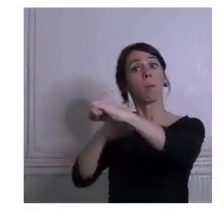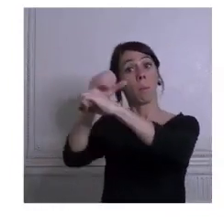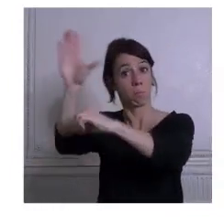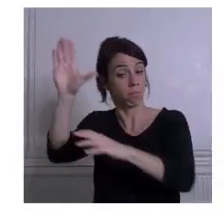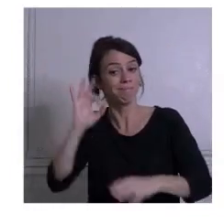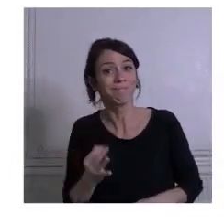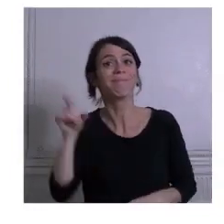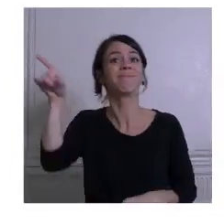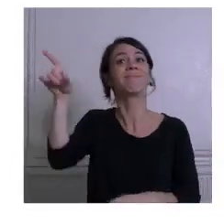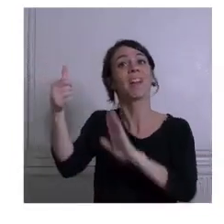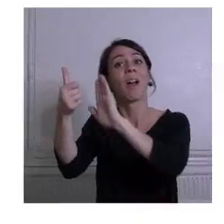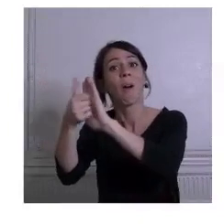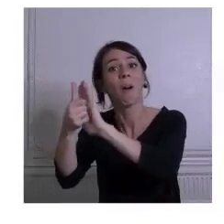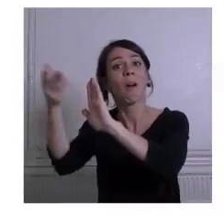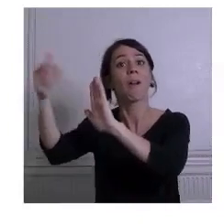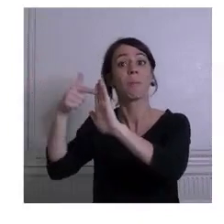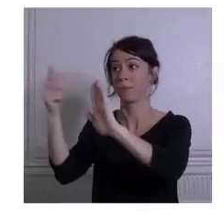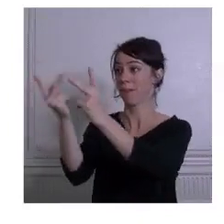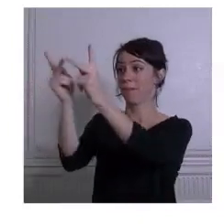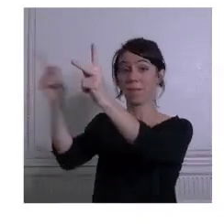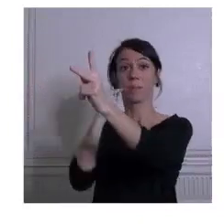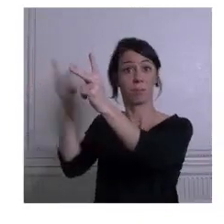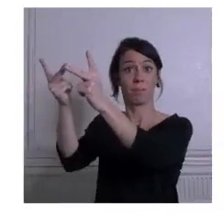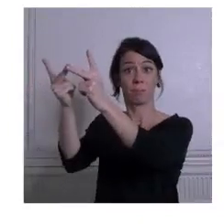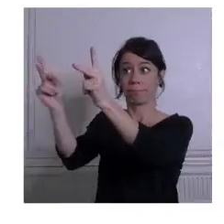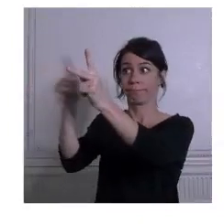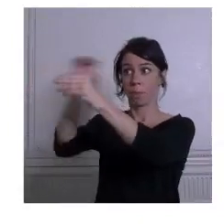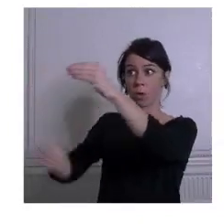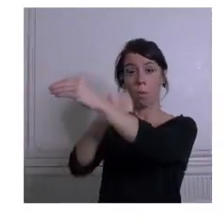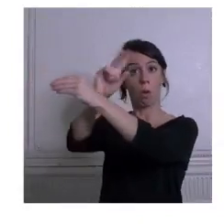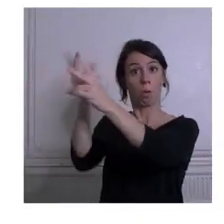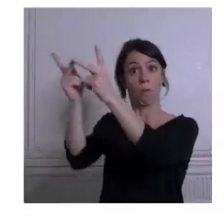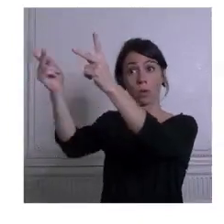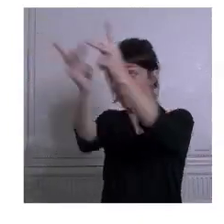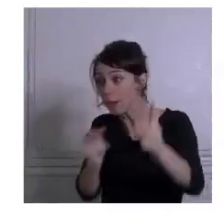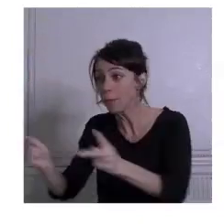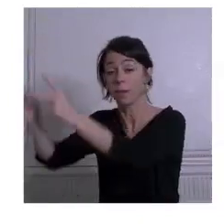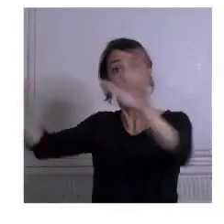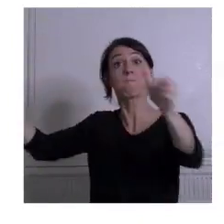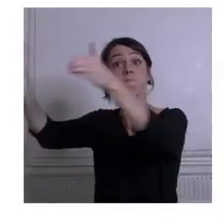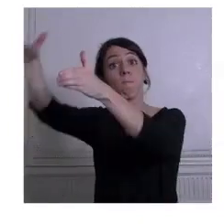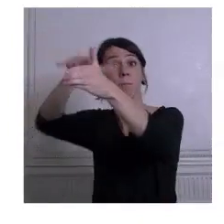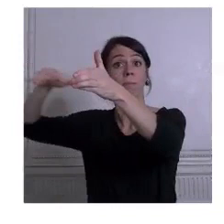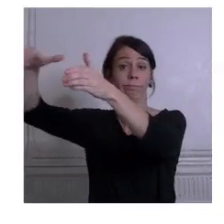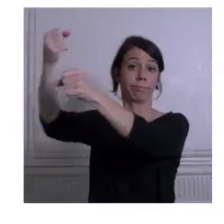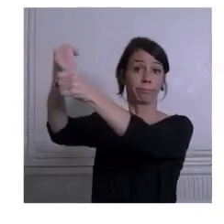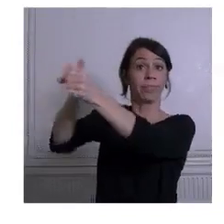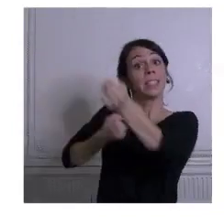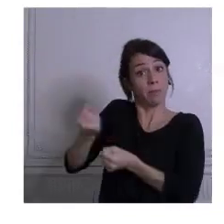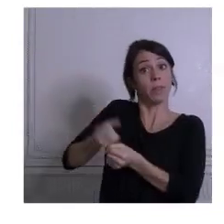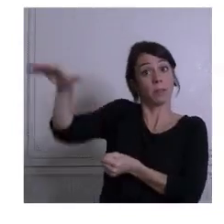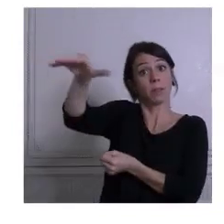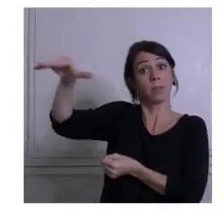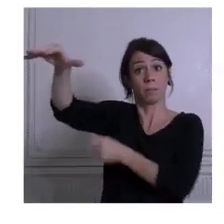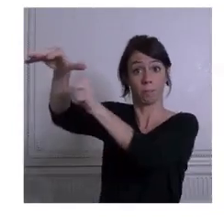ça mérite mieux d'être agacé. Moi, j'ai vu aussi des prises de parole plus constructives et plus sereines. Et en tout cas, moi, je vous le dis très honnêtement, je souhaite effectivement qu'on